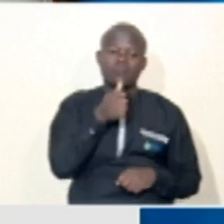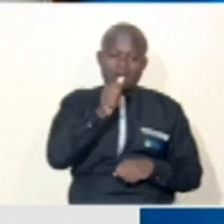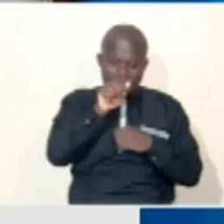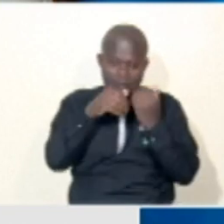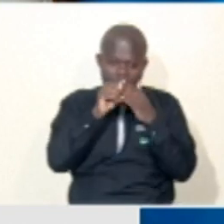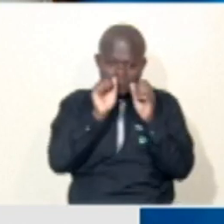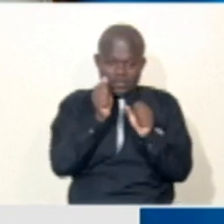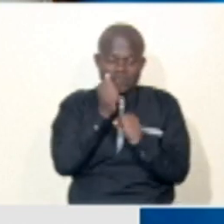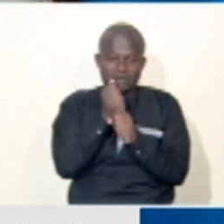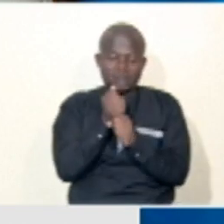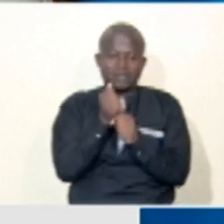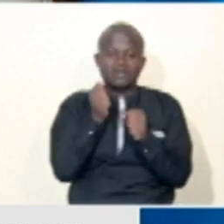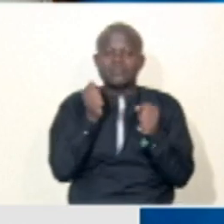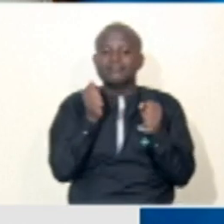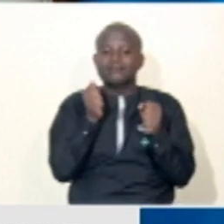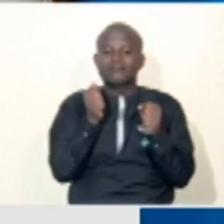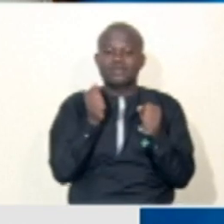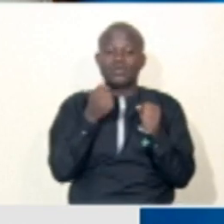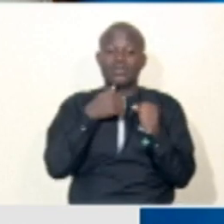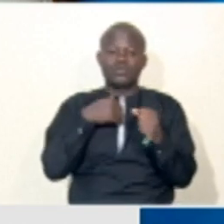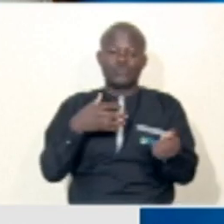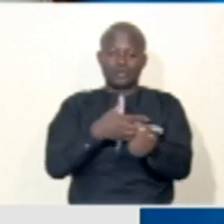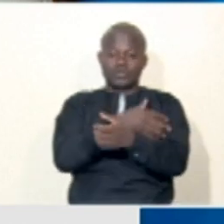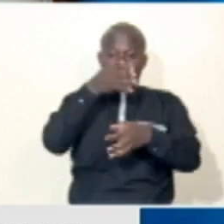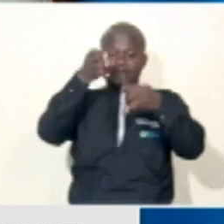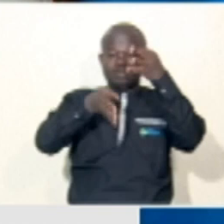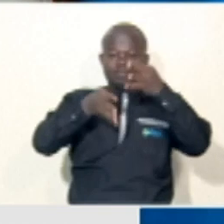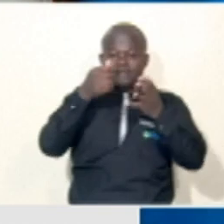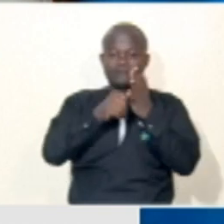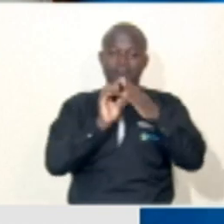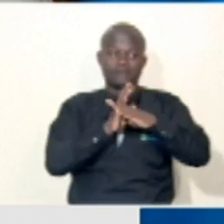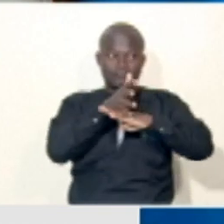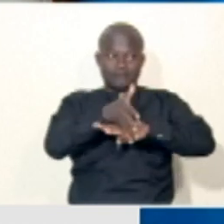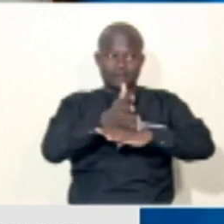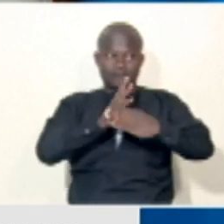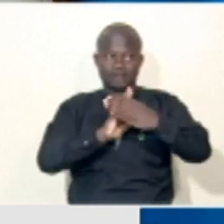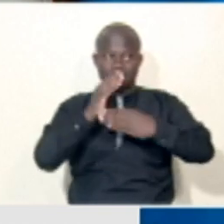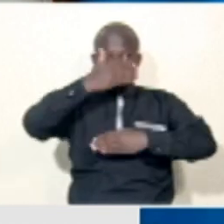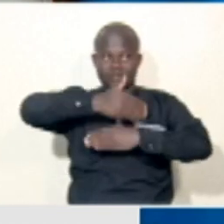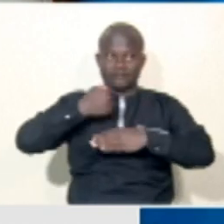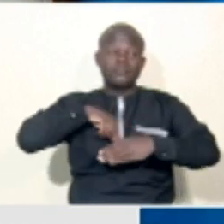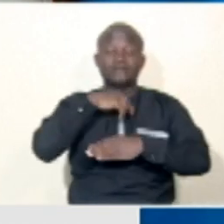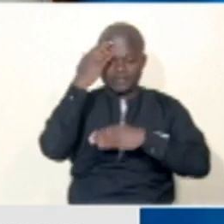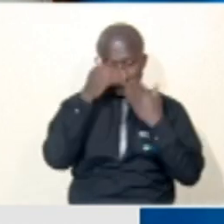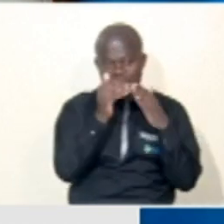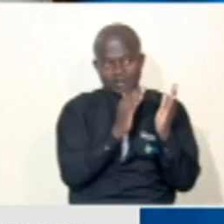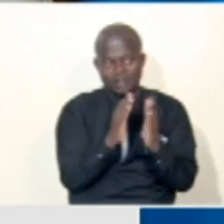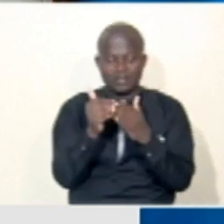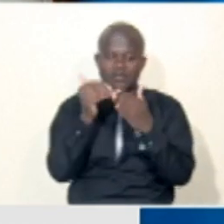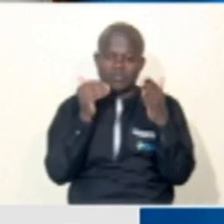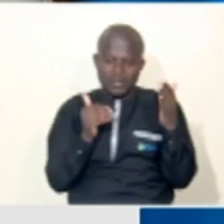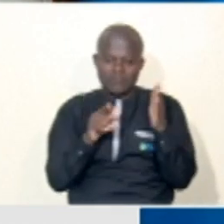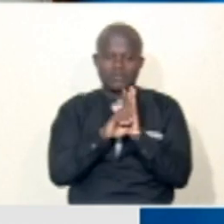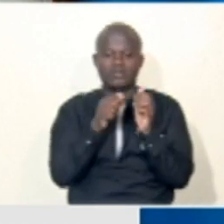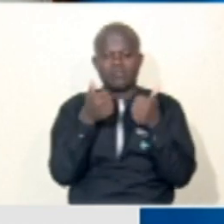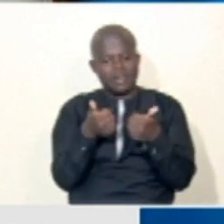bati abangaba bafite ubushobozi bwo guca imanza zijyanye n'ibibazo byambukiranya imipaka kubera ko bateganije imbere amategeko meza.